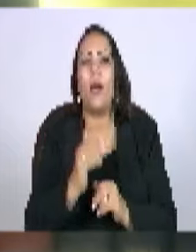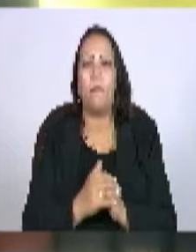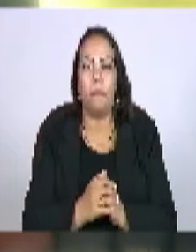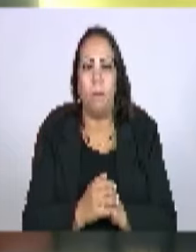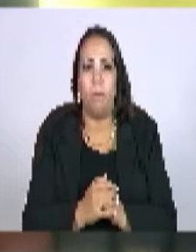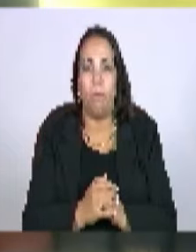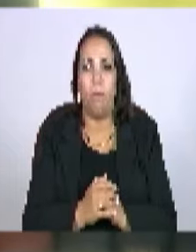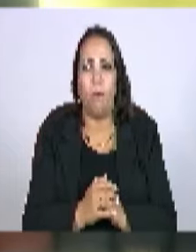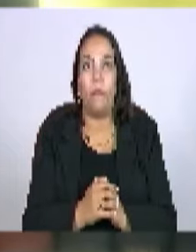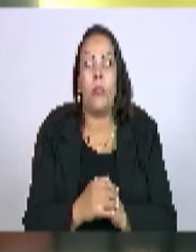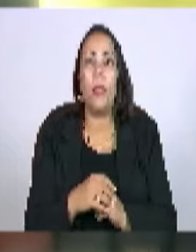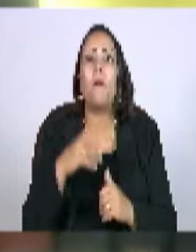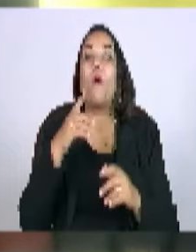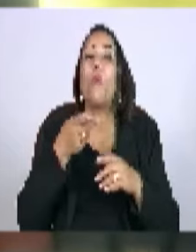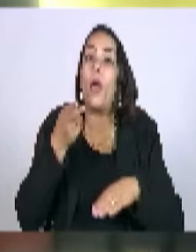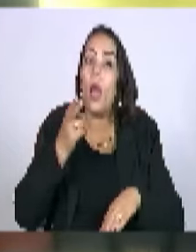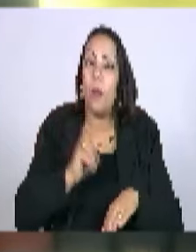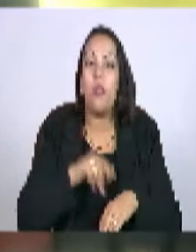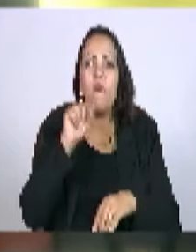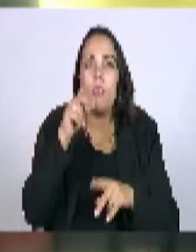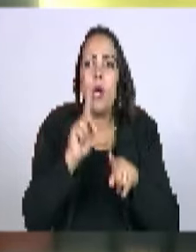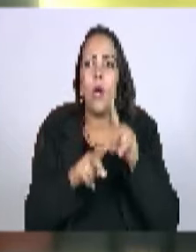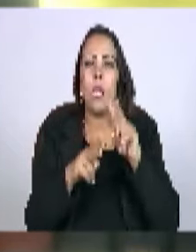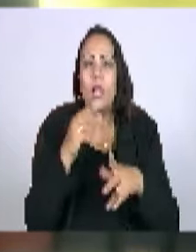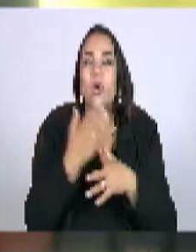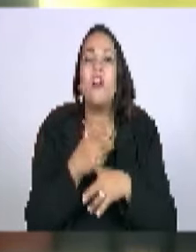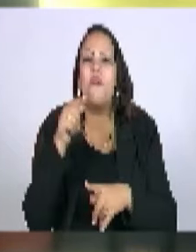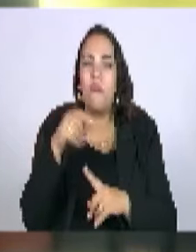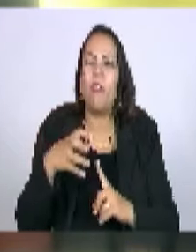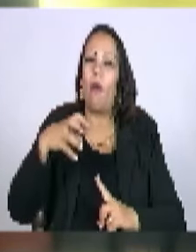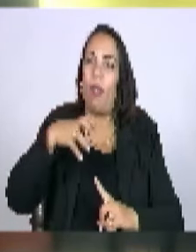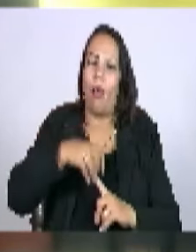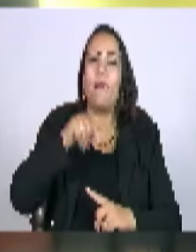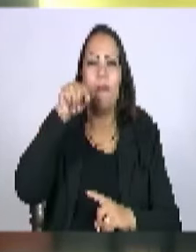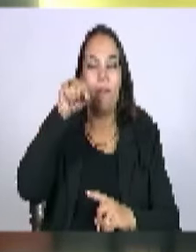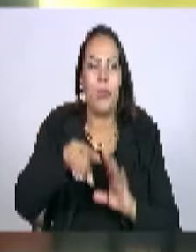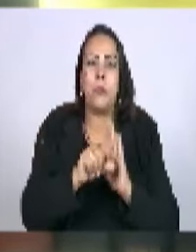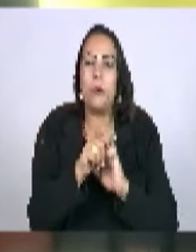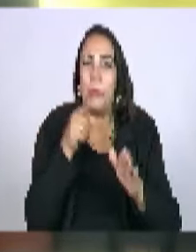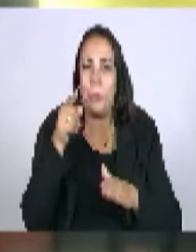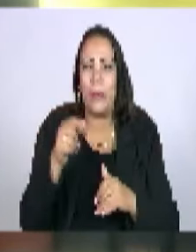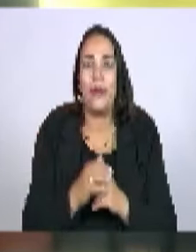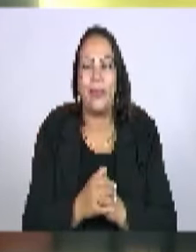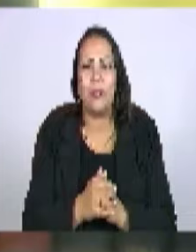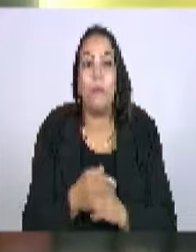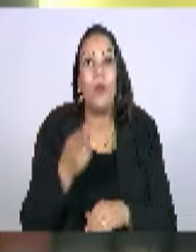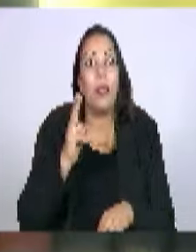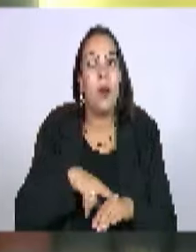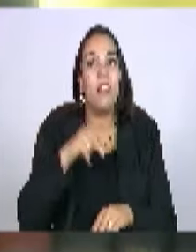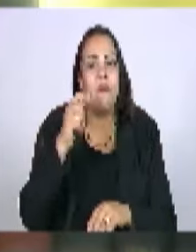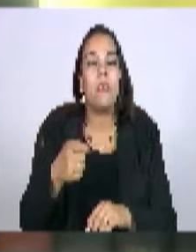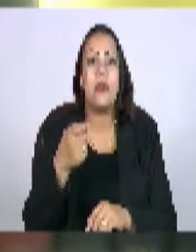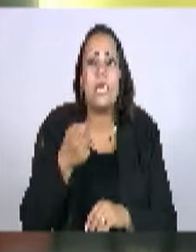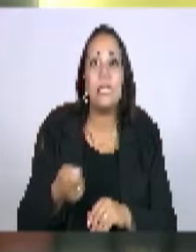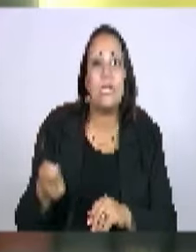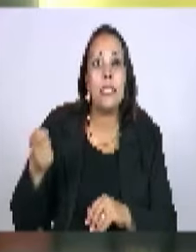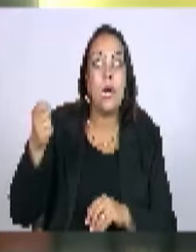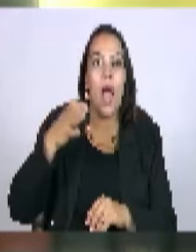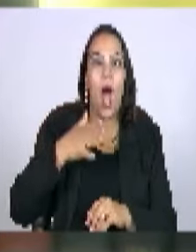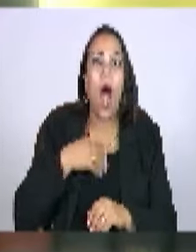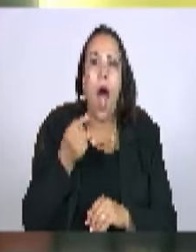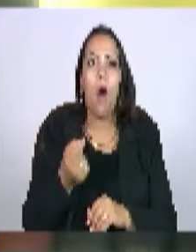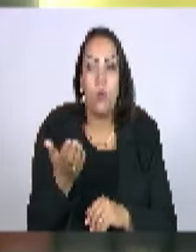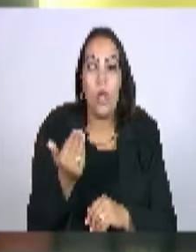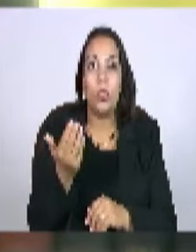حد كبير فضلا ان بعض الناس بيقول لك ان في احتكارات برض في هذا السياق في زياده على الطلب في الاسواق ده اللي